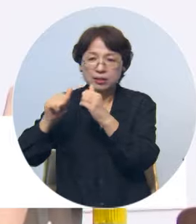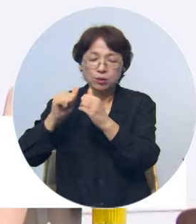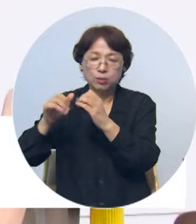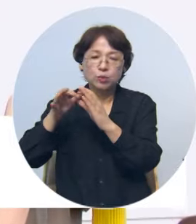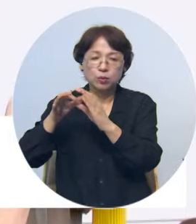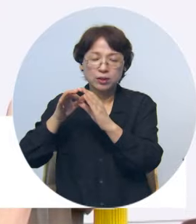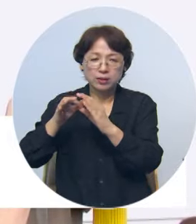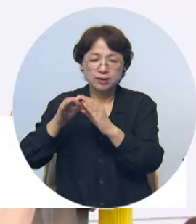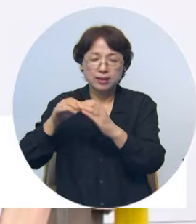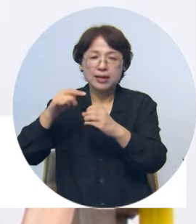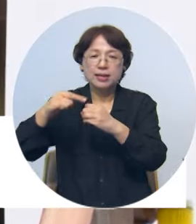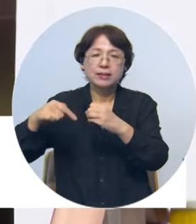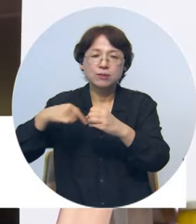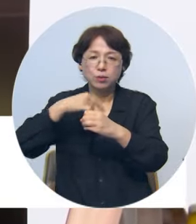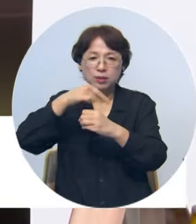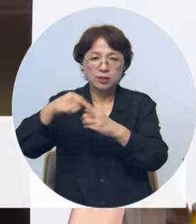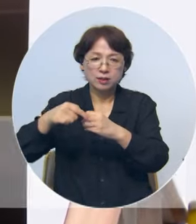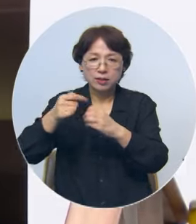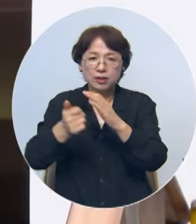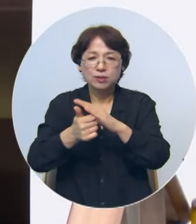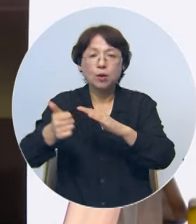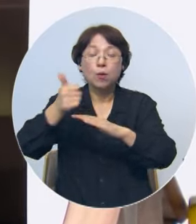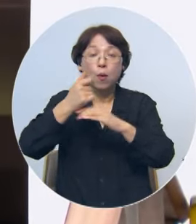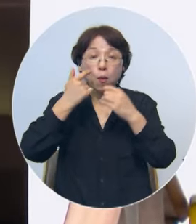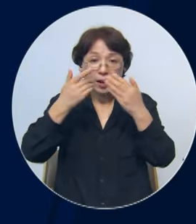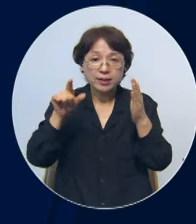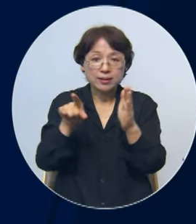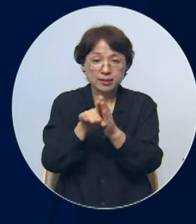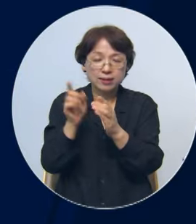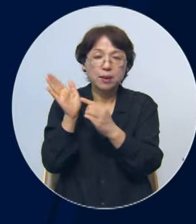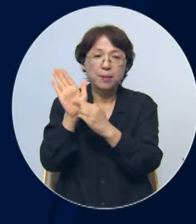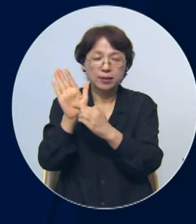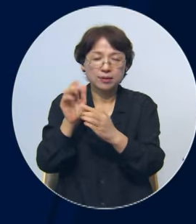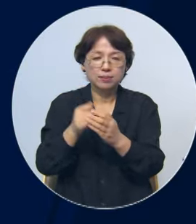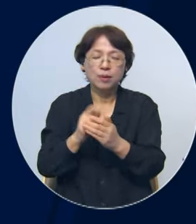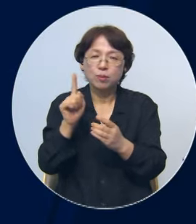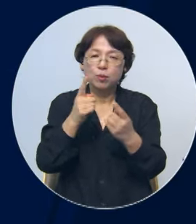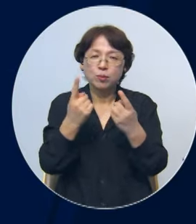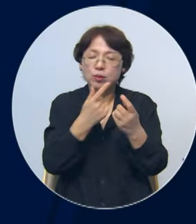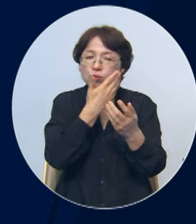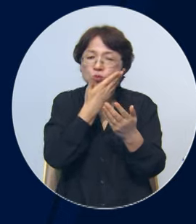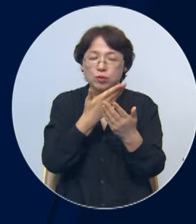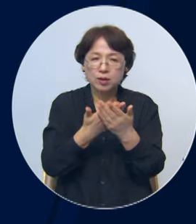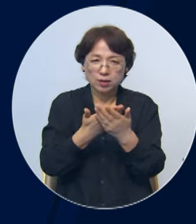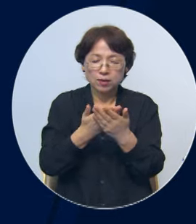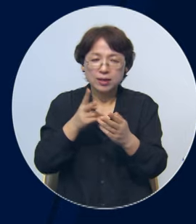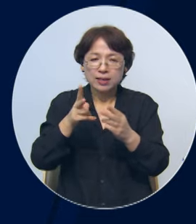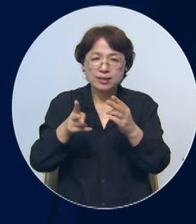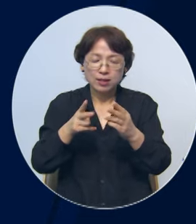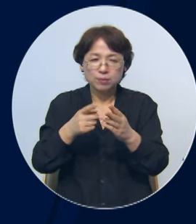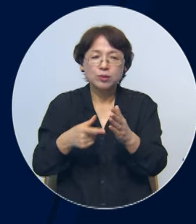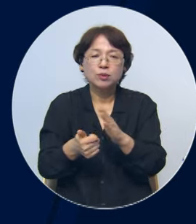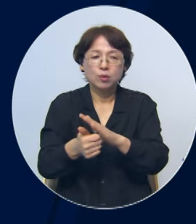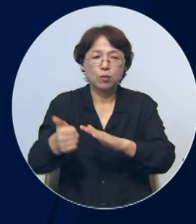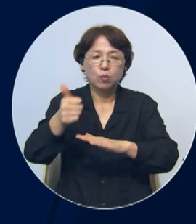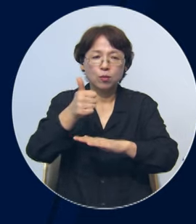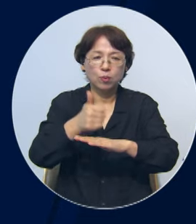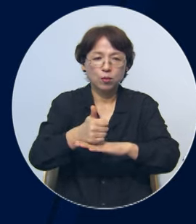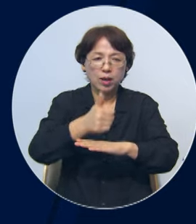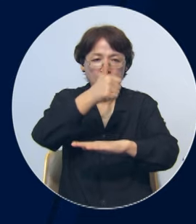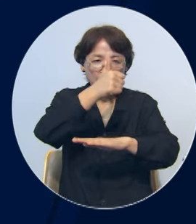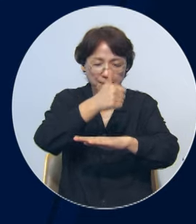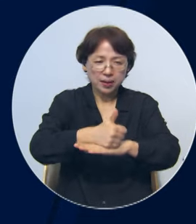사업이 성공적으로 완수될 것을 확신한다고 밝혔습니다. 무엇보다 중요한 건 원전 사업의 성공인 만큼 최종